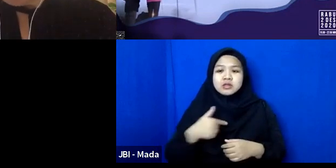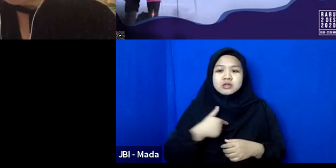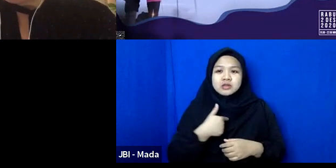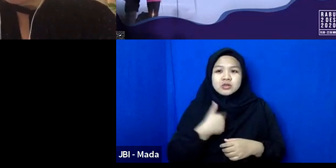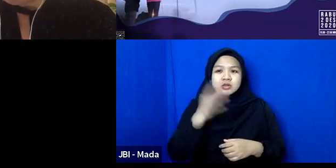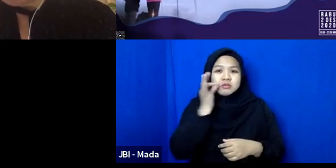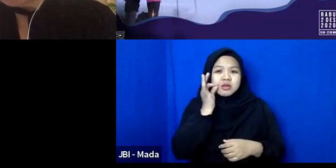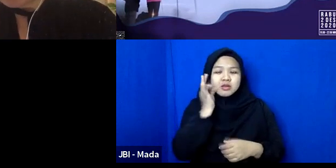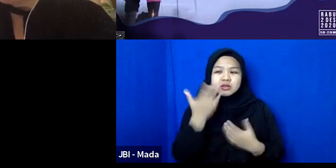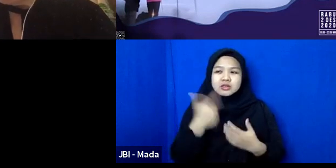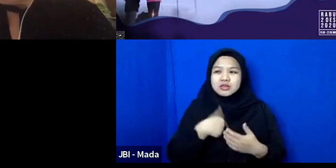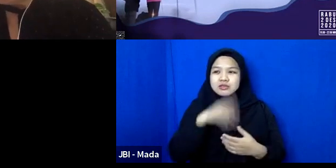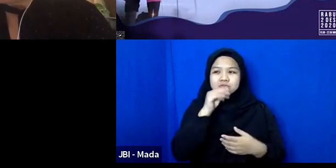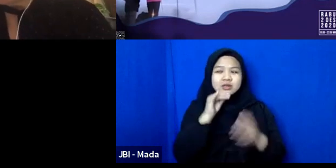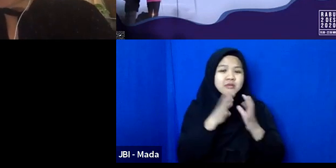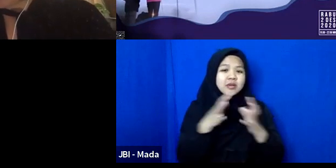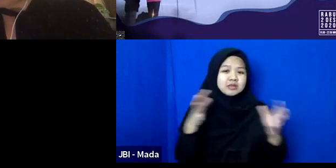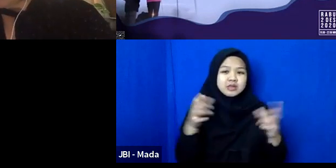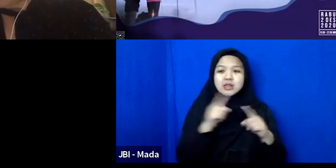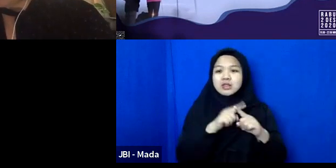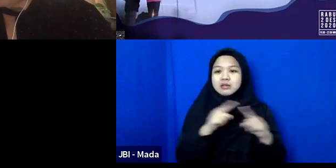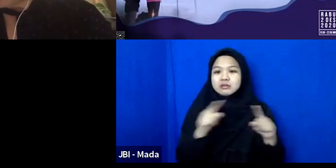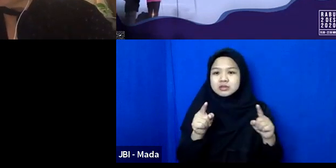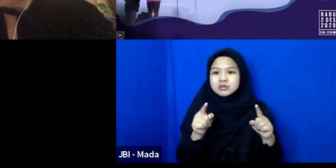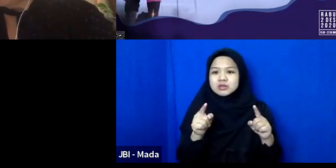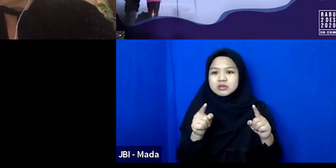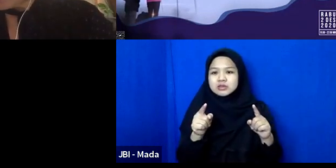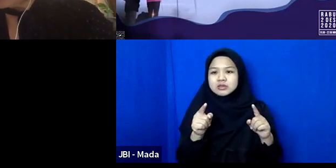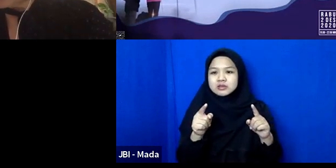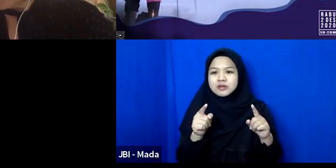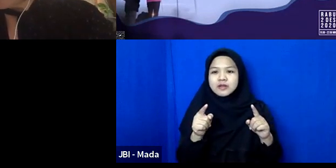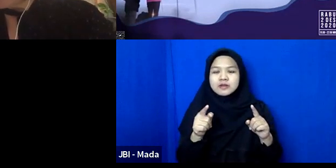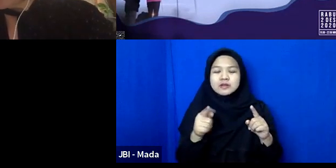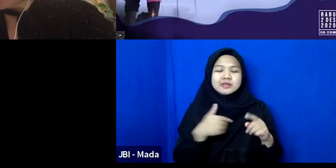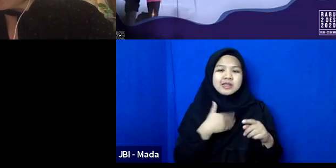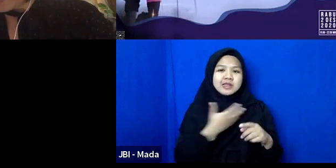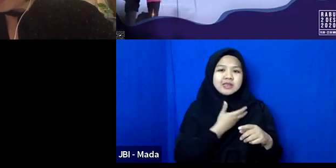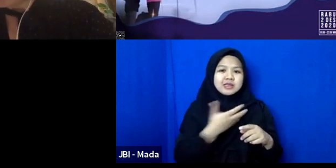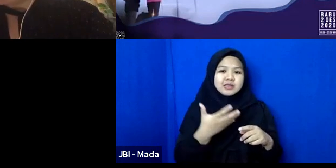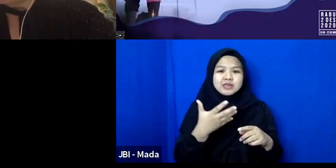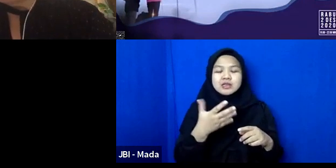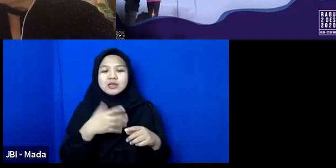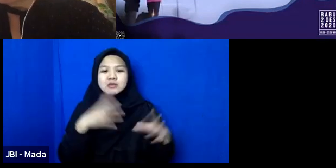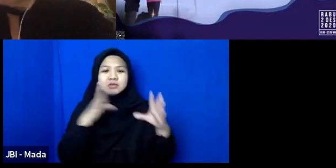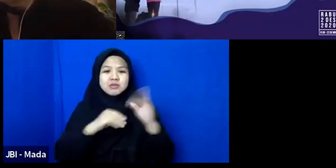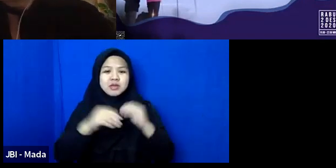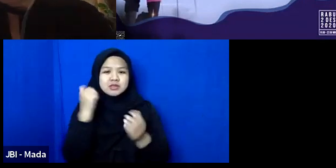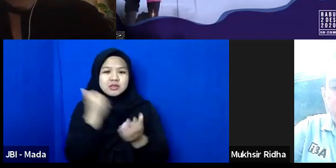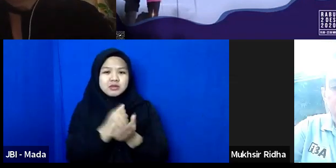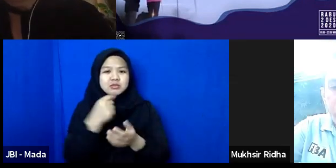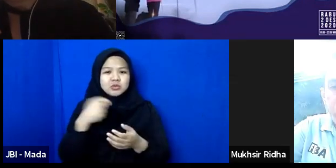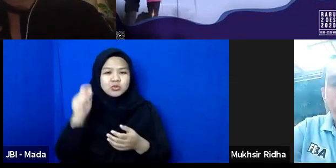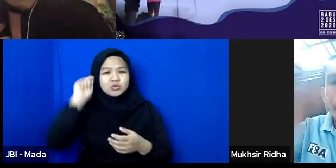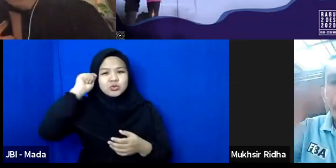maaf nih Agak jadi agak banyak tapi ya itu tadi saya pengen menghai lait betul sekali